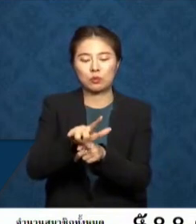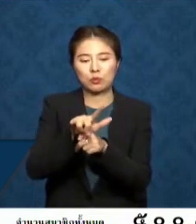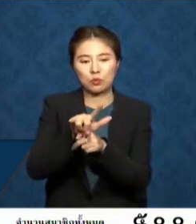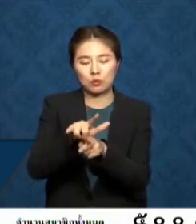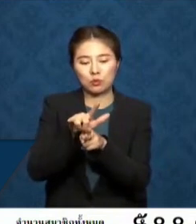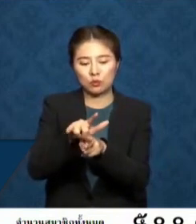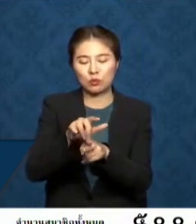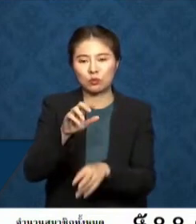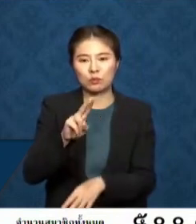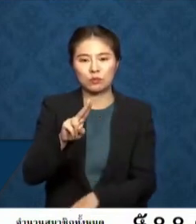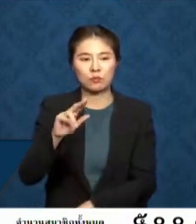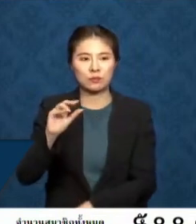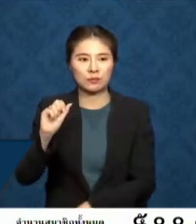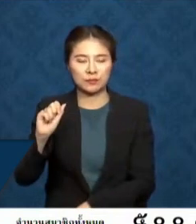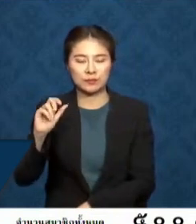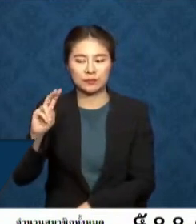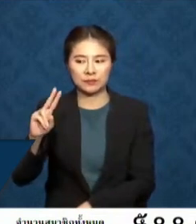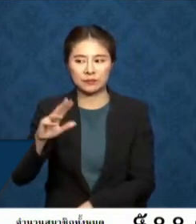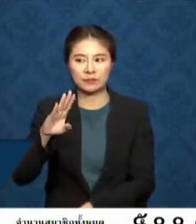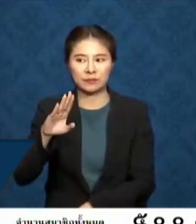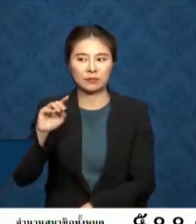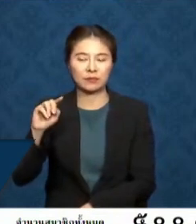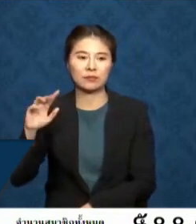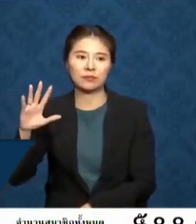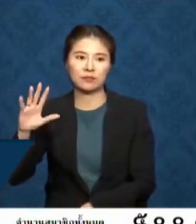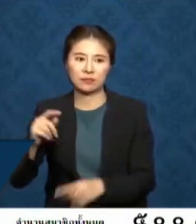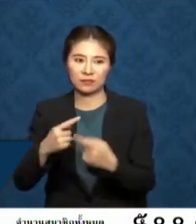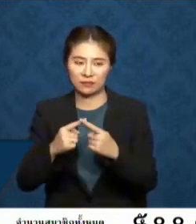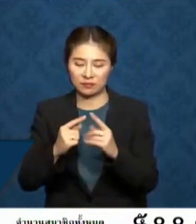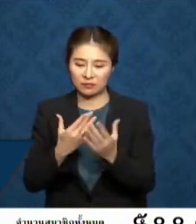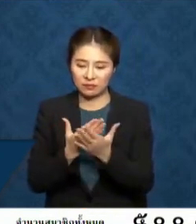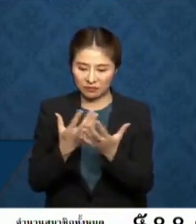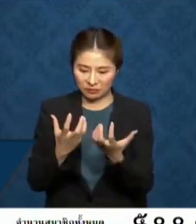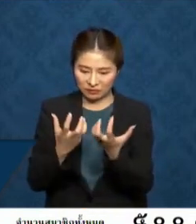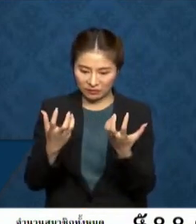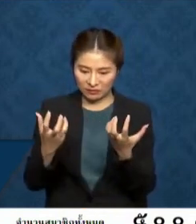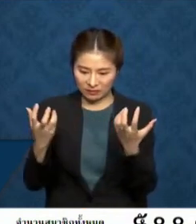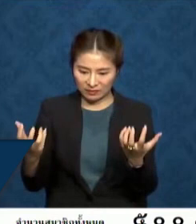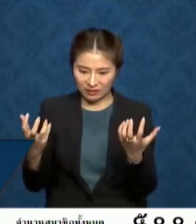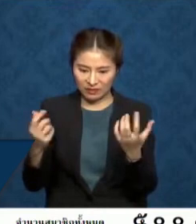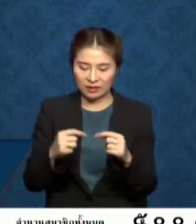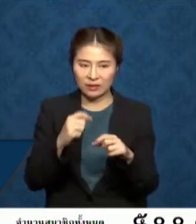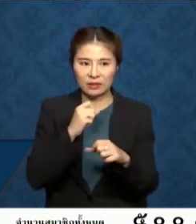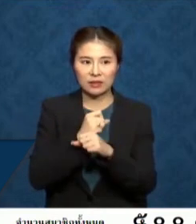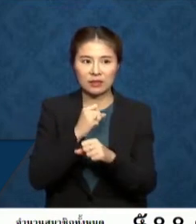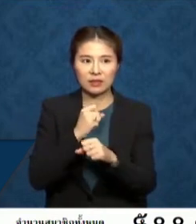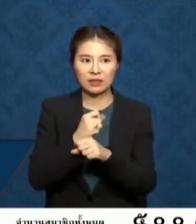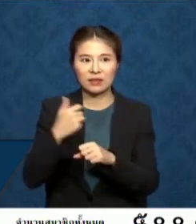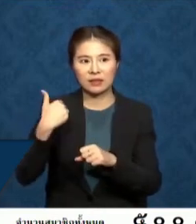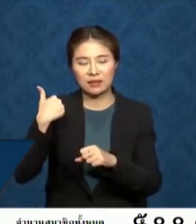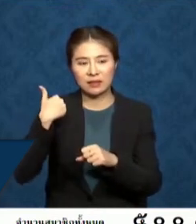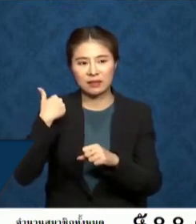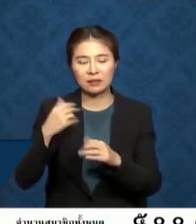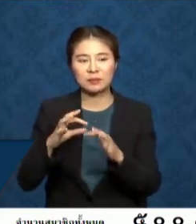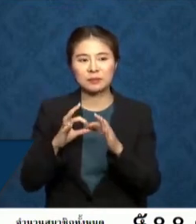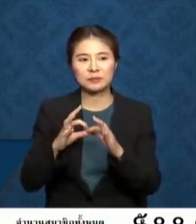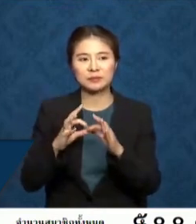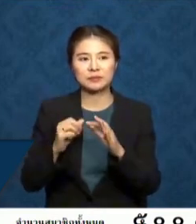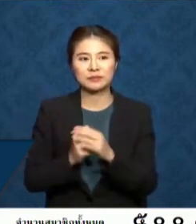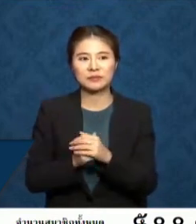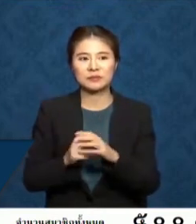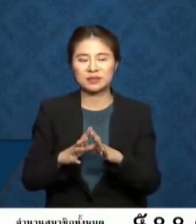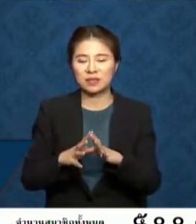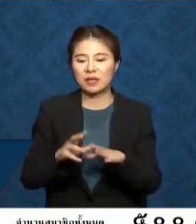สิ่งที่ผมพูดว่าเราควรทำซัพพลายไซด์เนี่ยอันนี้ซัพพลายจริงครับแต่น่าจะเป็นซัพพลายเออร์นะซัพพลายเออร์กล้องบ